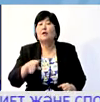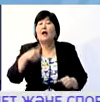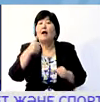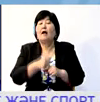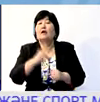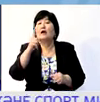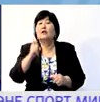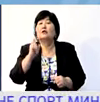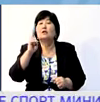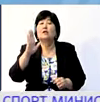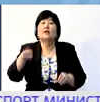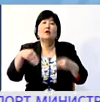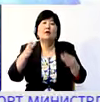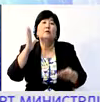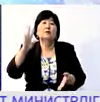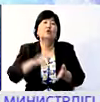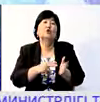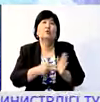100 пәтерін табыстаймыз деп жоспарлап отырмыз.